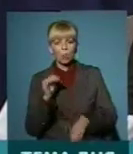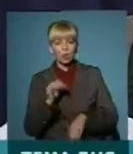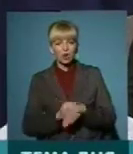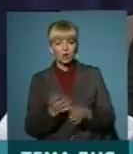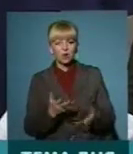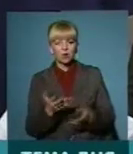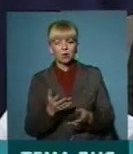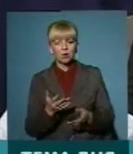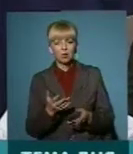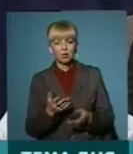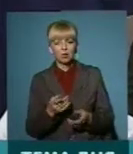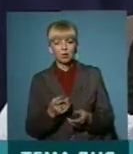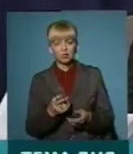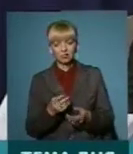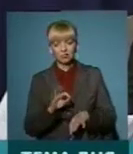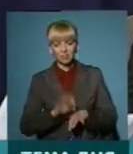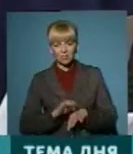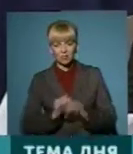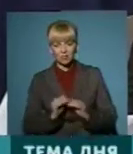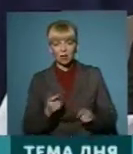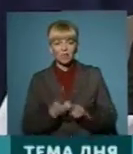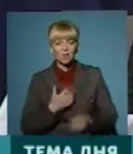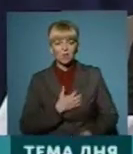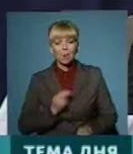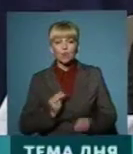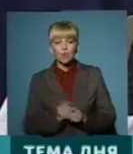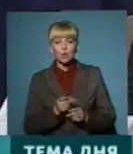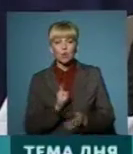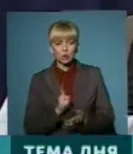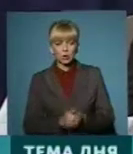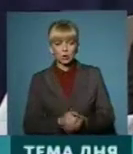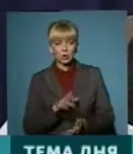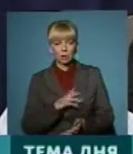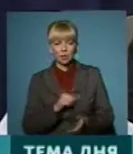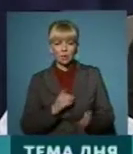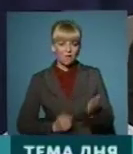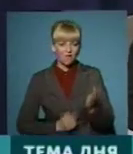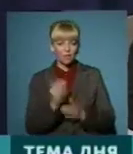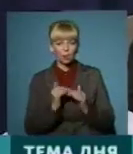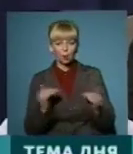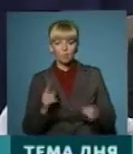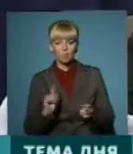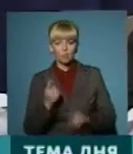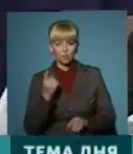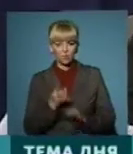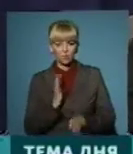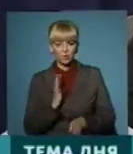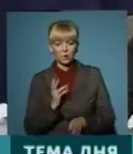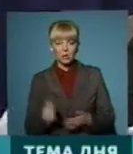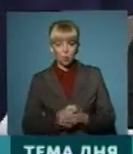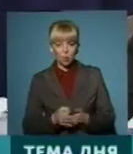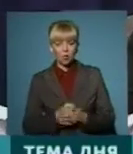выявить какие-то, не дай бог, заболевания по этим детям. Вот это важно. Профилактика должна быть на самом высшем уровне, это в первую очередь. И